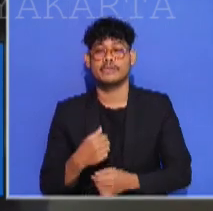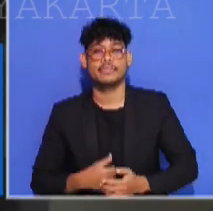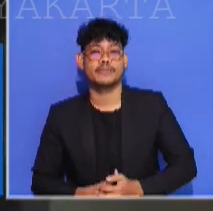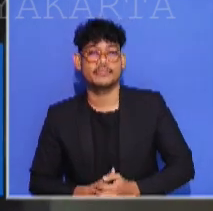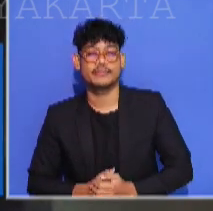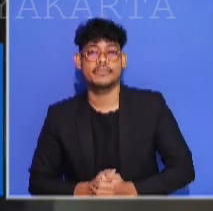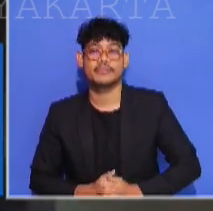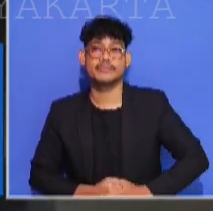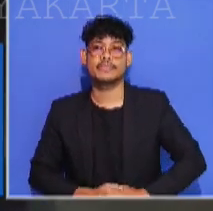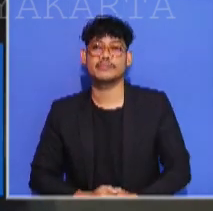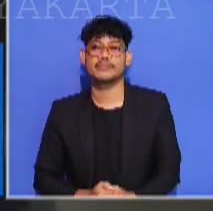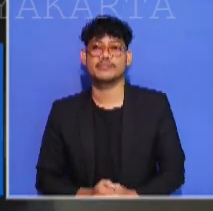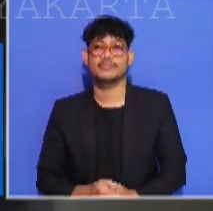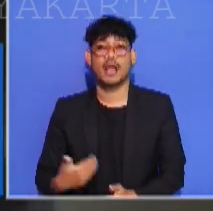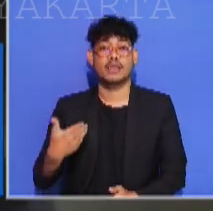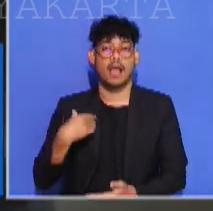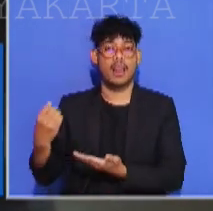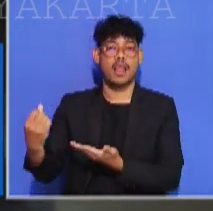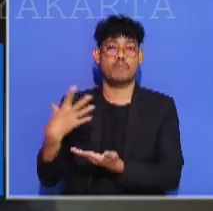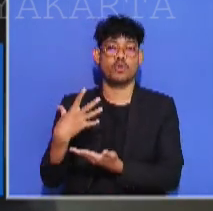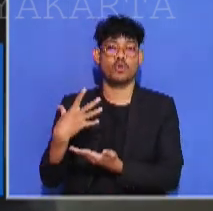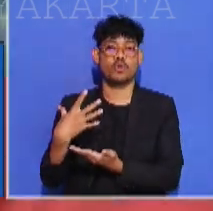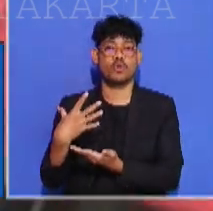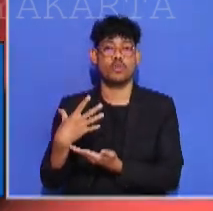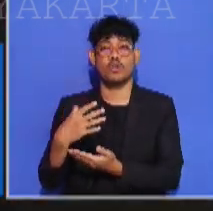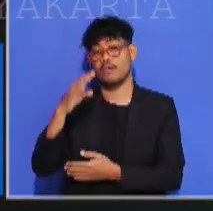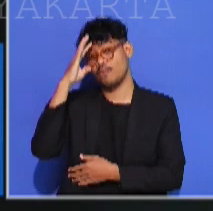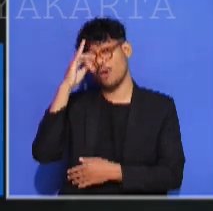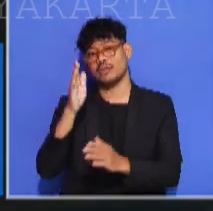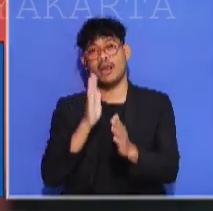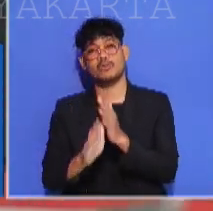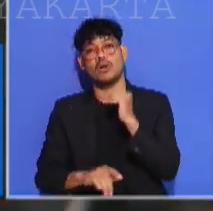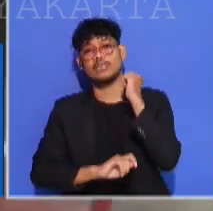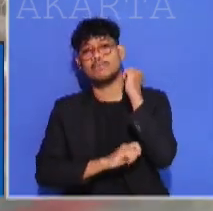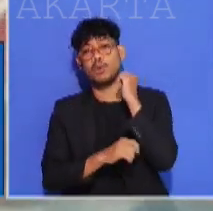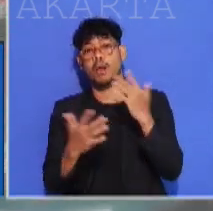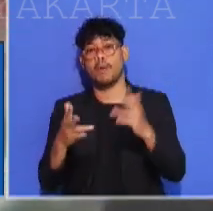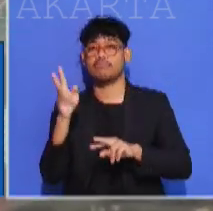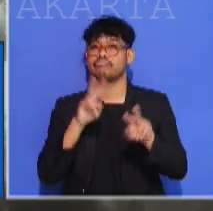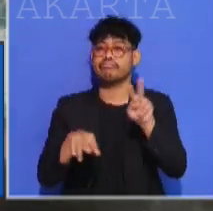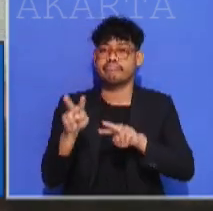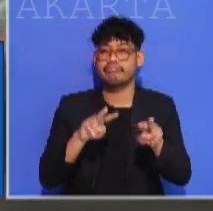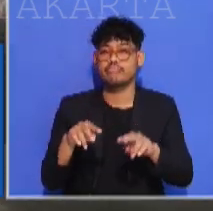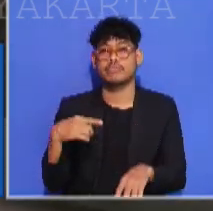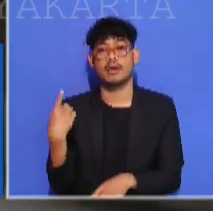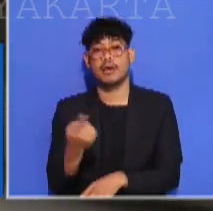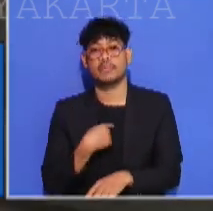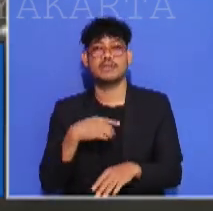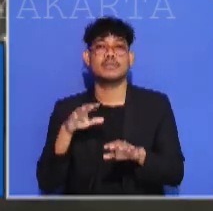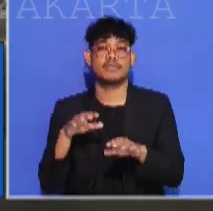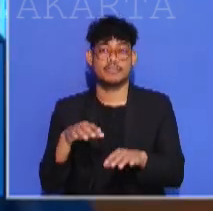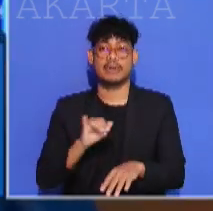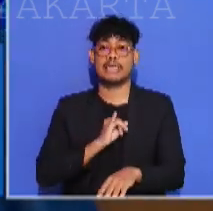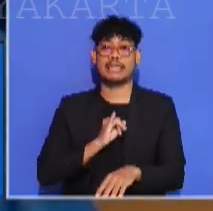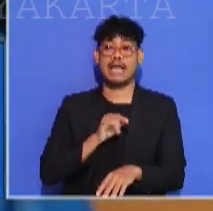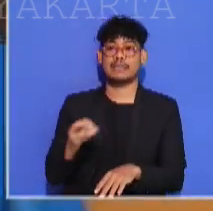Assalamualaikum warahmatullahi wabarakatuh. Mendapat laporan kejadian tersebut, polisi segera bertindak dan melakukan penyelidikan hingga akhirnya mendapatkan identitas pelaku